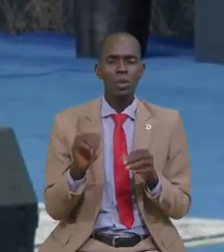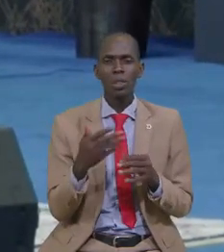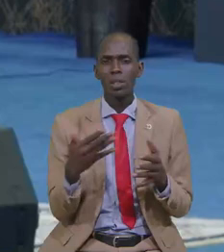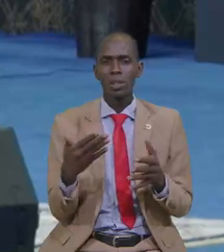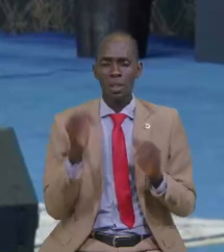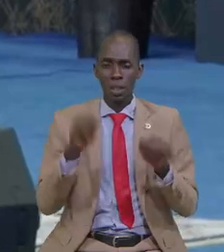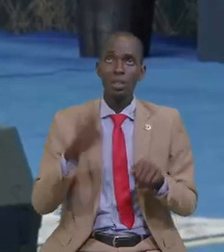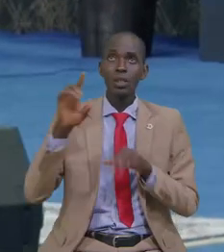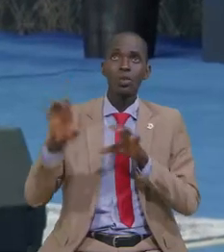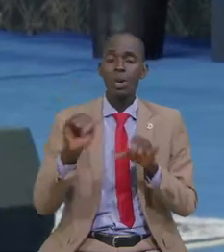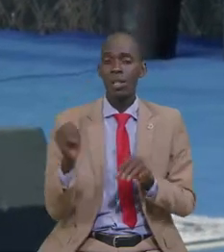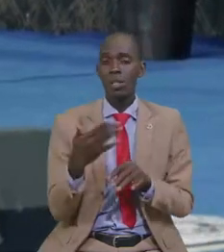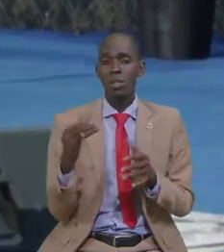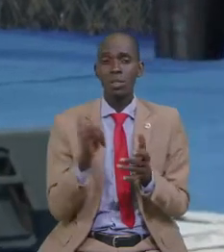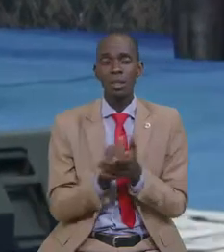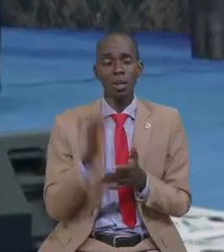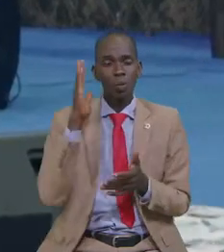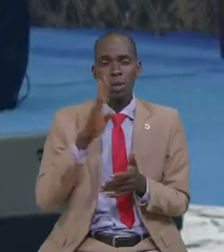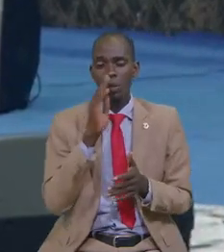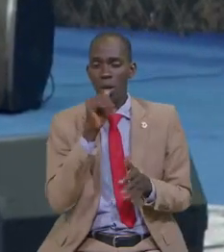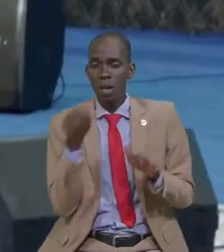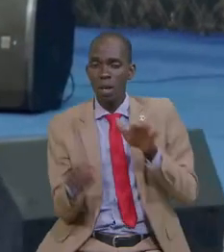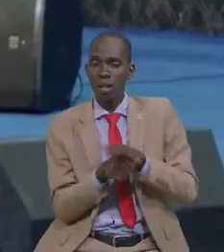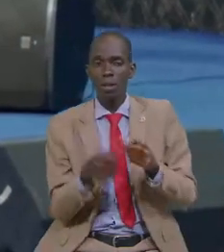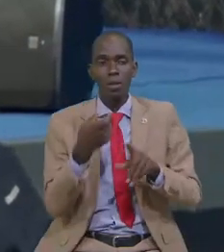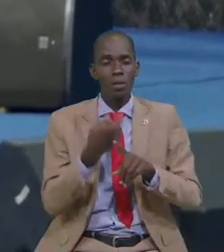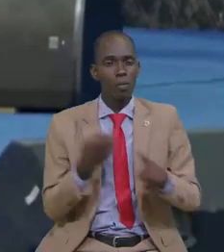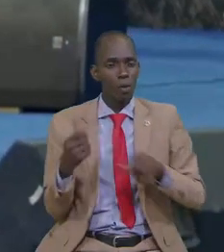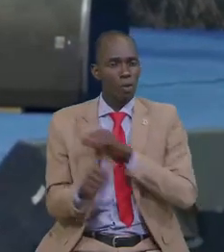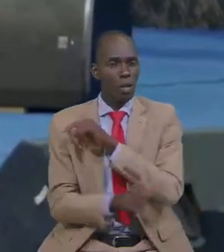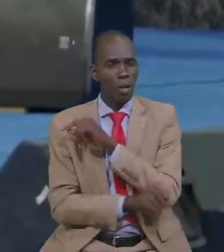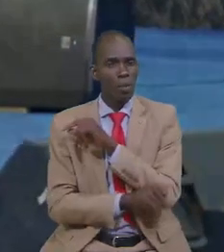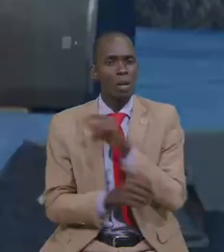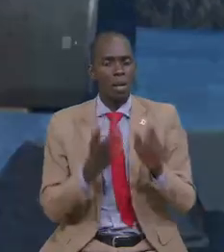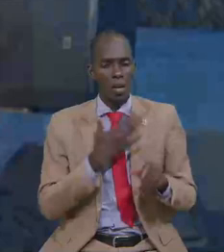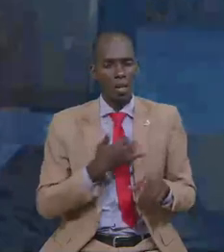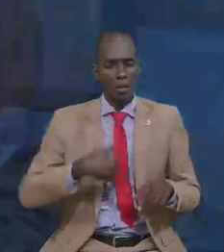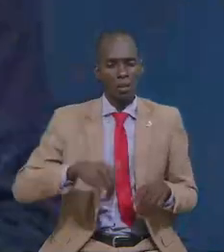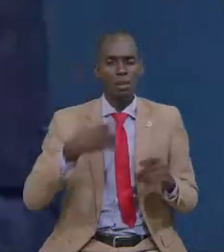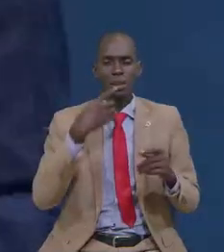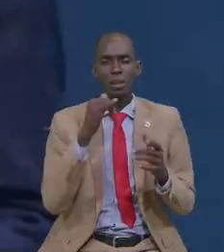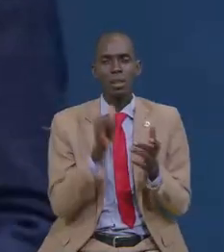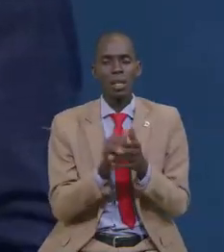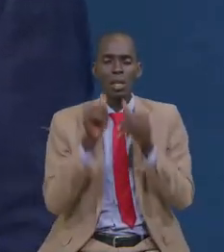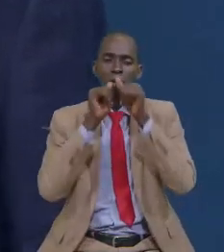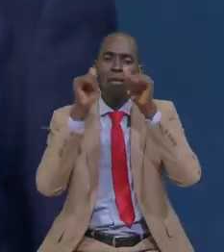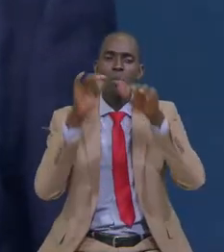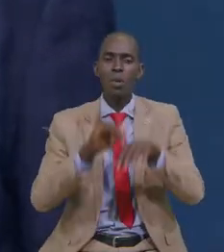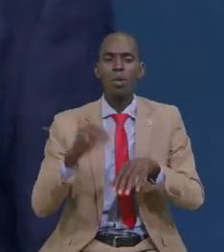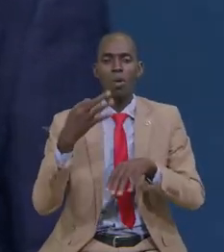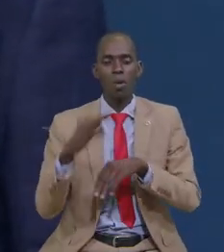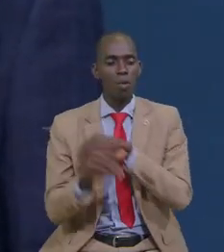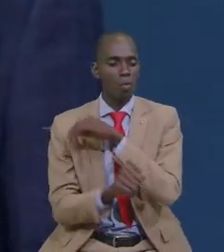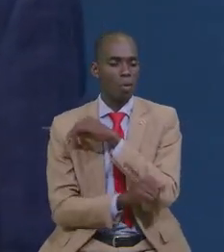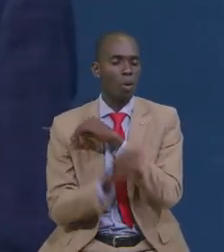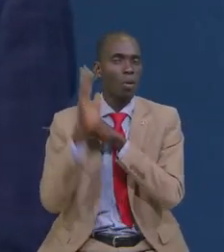pourrait faire quelque chose sans le révéler à Abraham. C'est-à-dire que, avec la bénédiction d'Abraham vienne sur